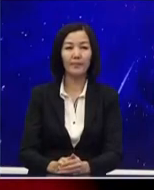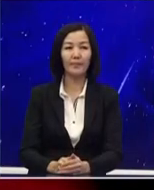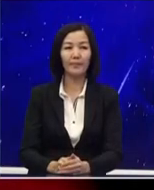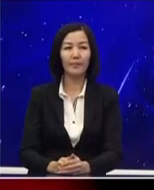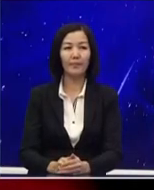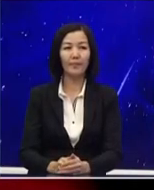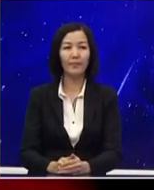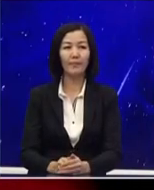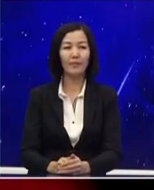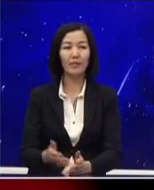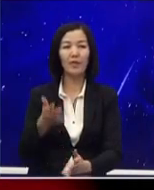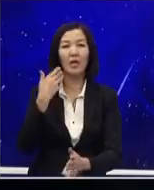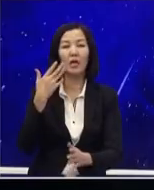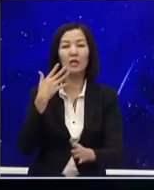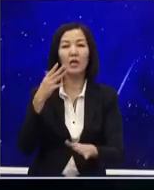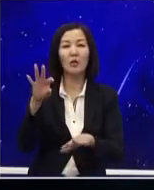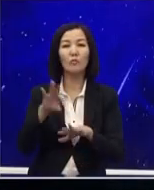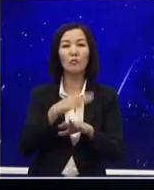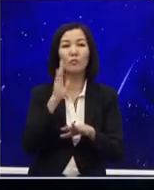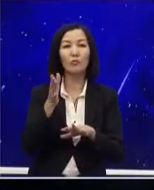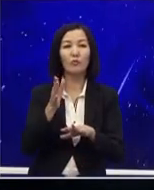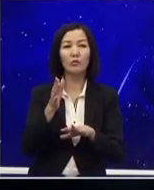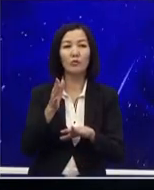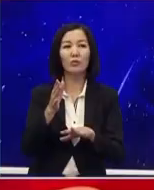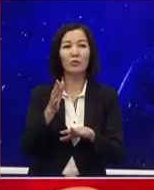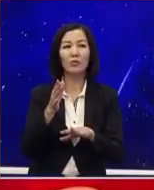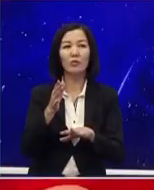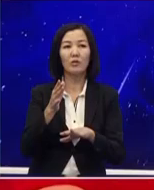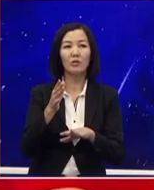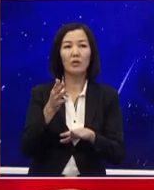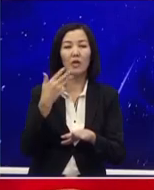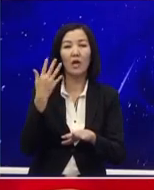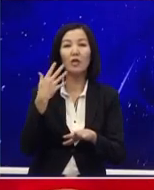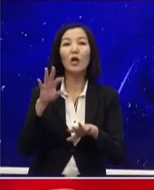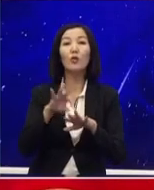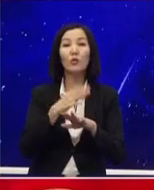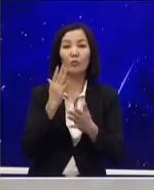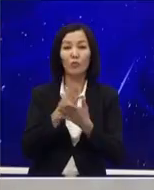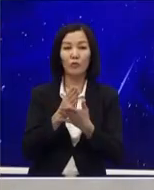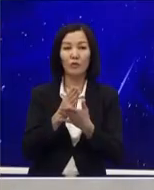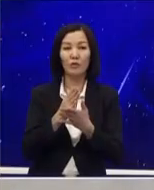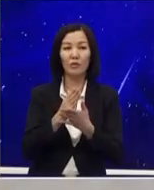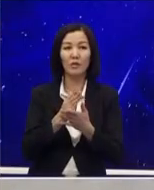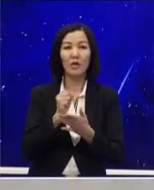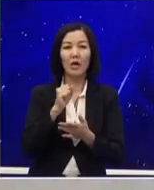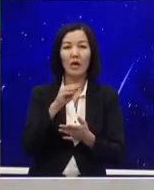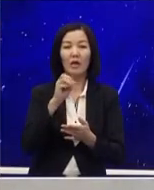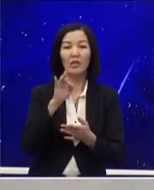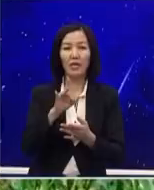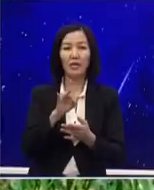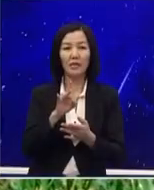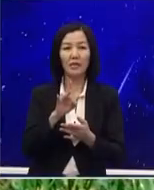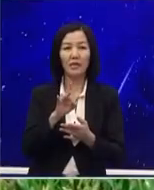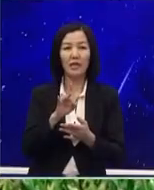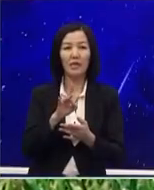сен қашан күйеуге шығасың, я? Қашан күйеуге шығасыз? Қашан енді? Ажардың ақбозаты ханзадасын